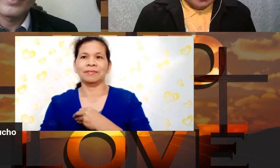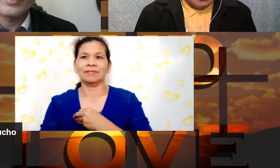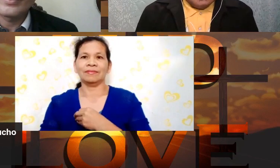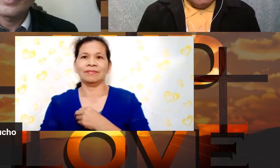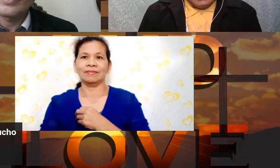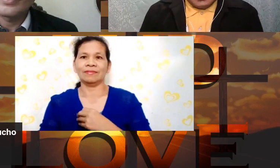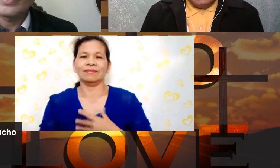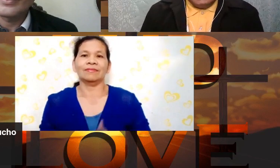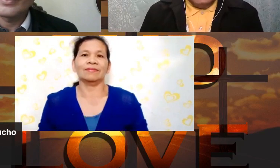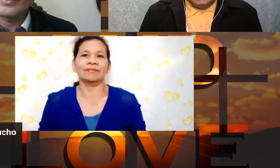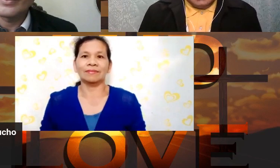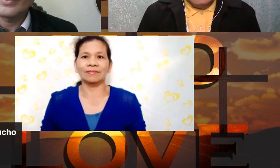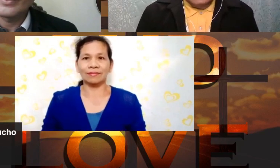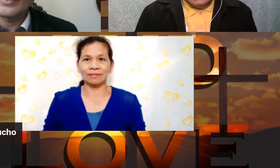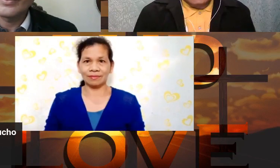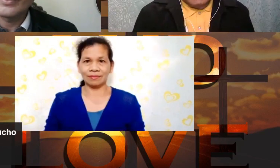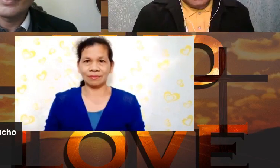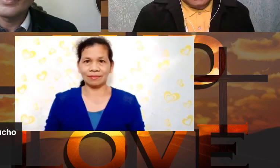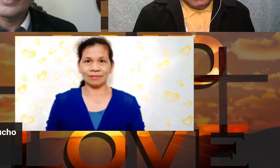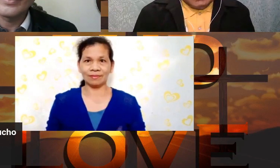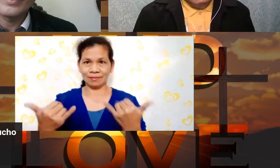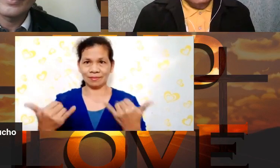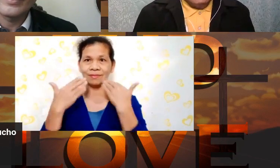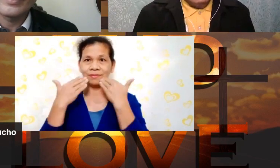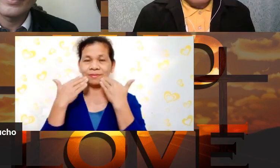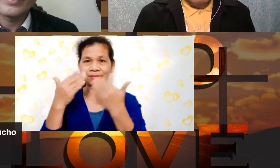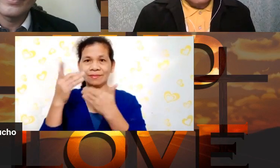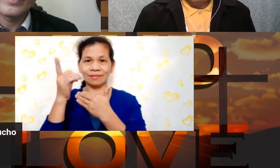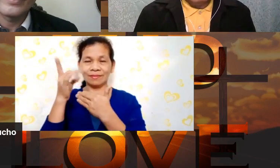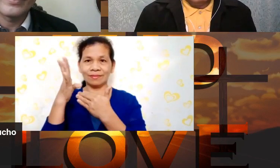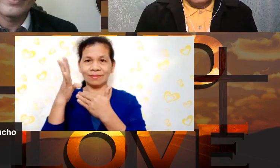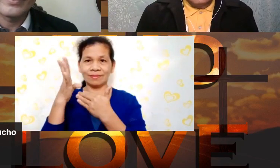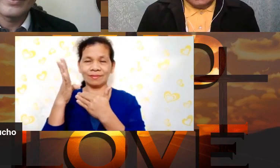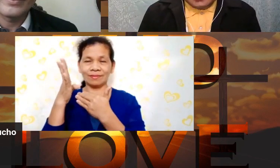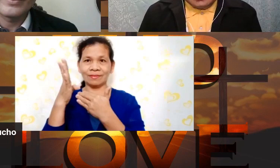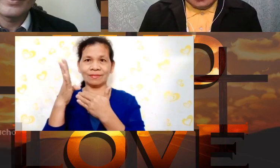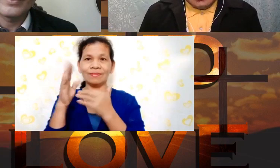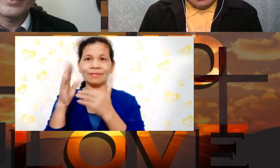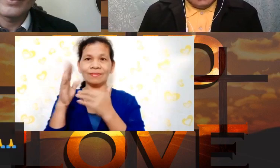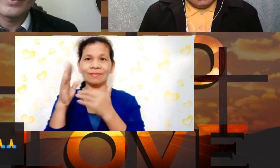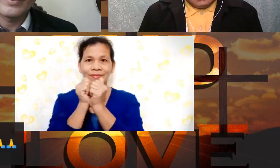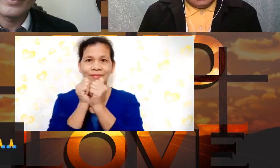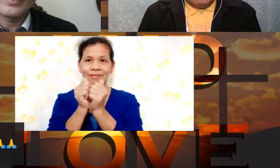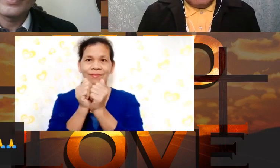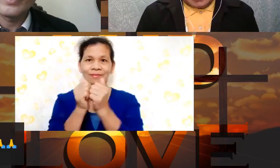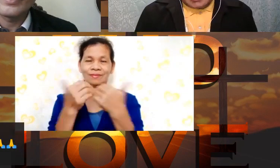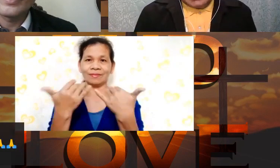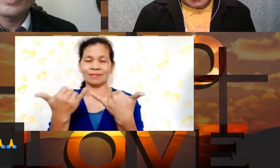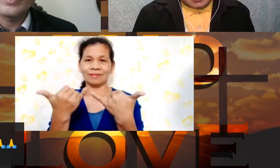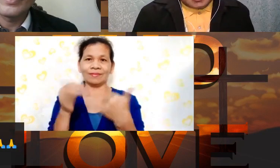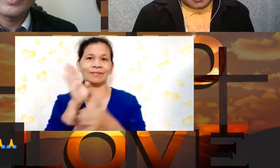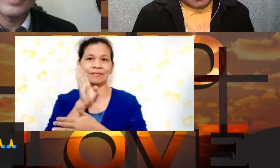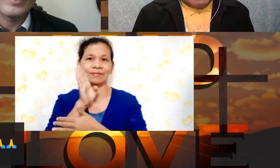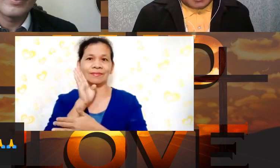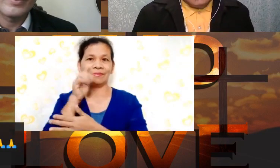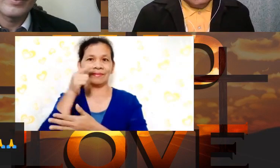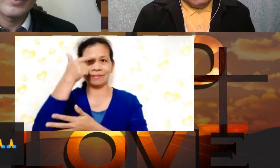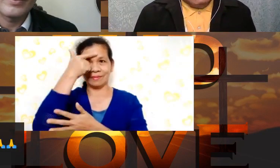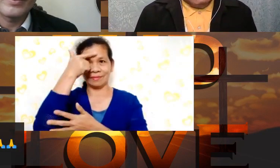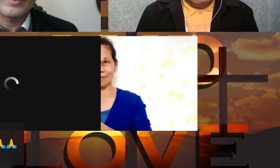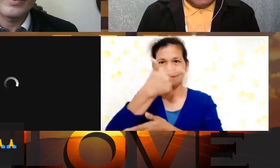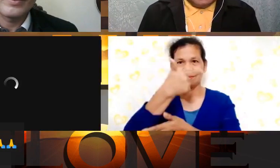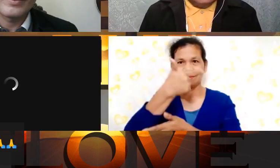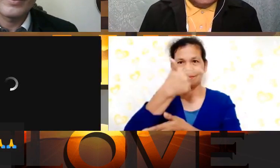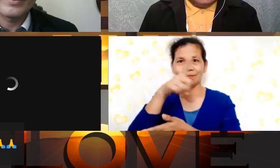siyempre, muli natin ipasalamat sa ating mahal na Diyos, kapiling po muli natin. Si Brother Glenn